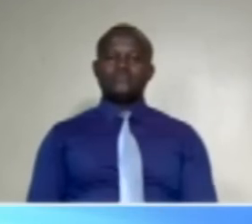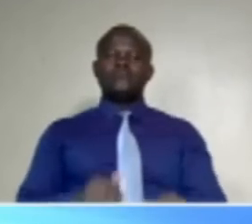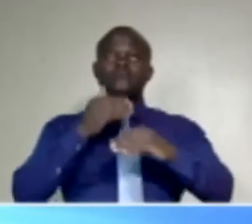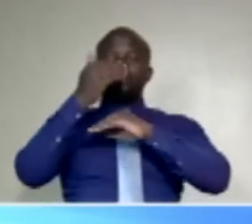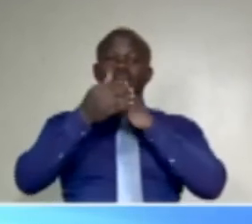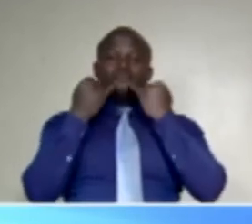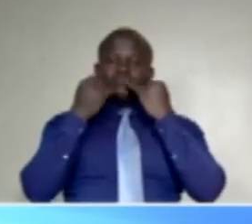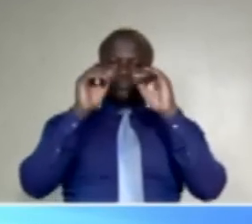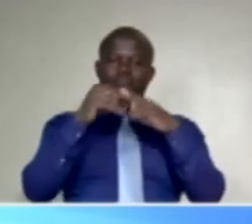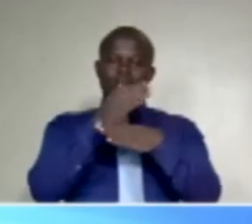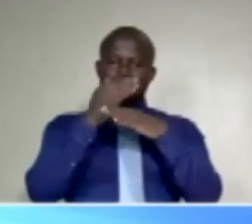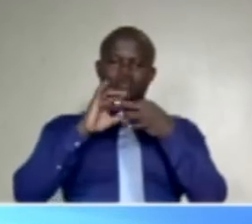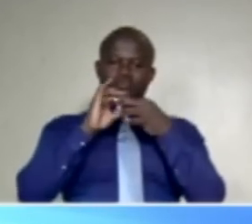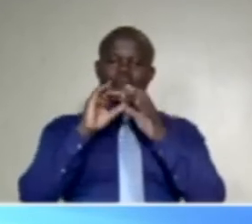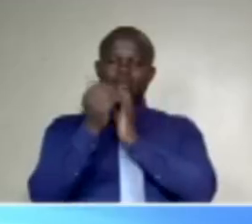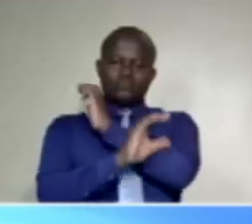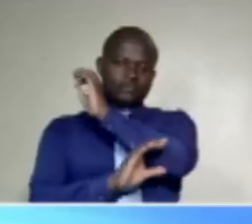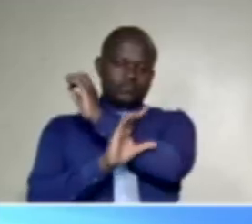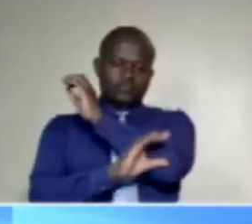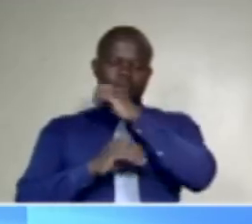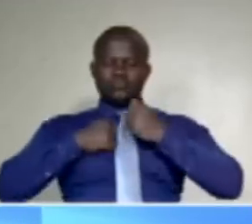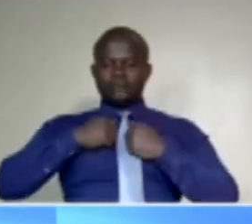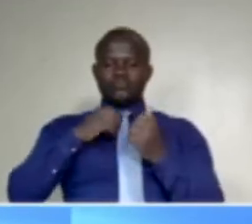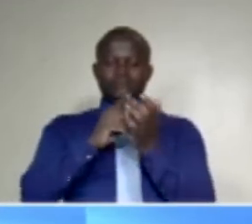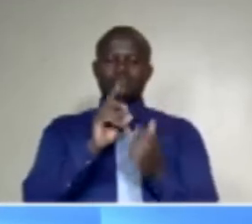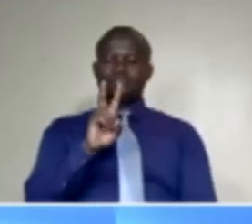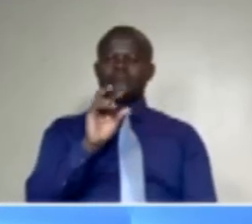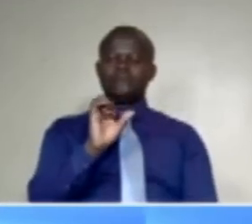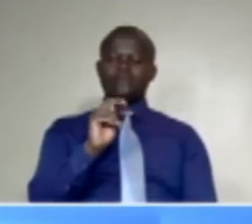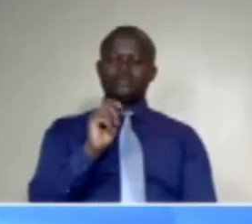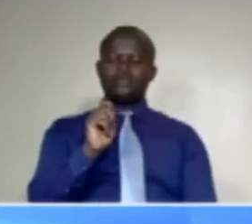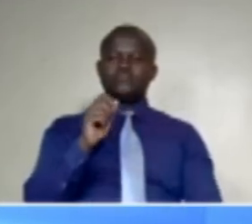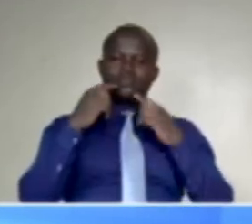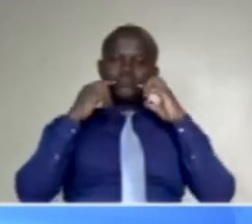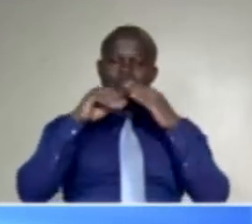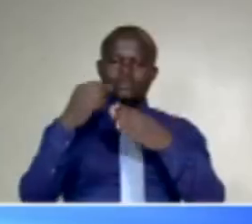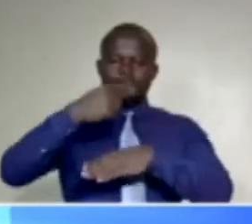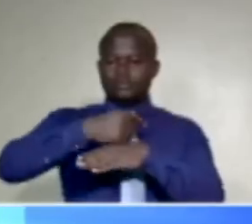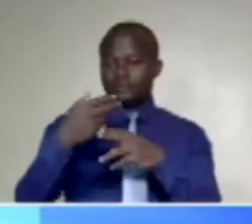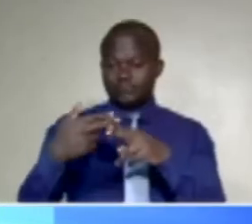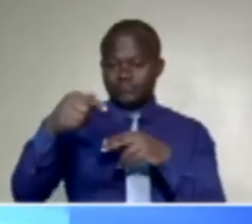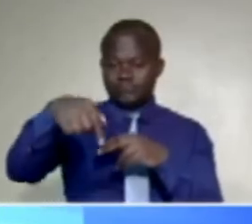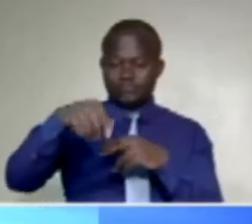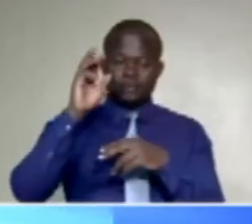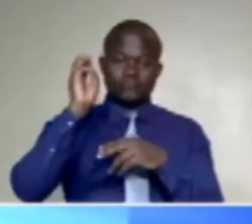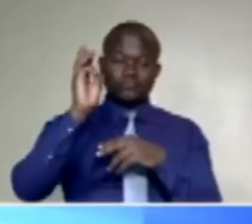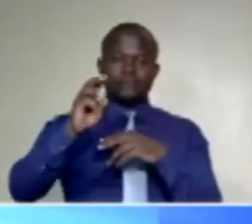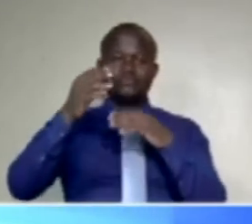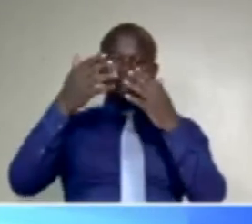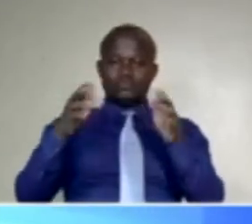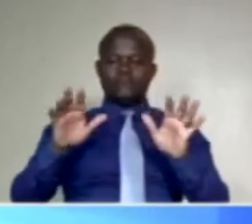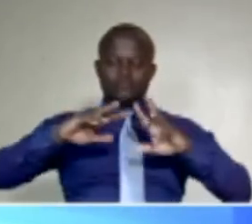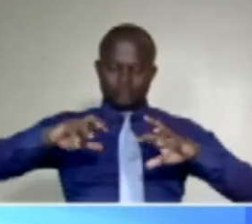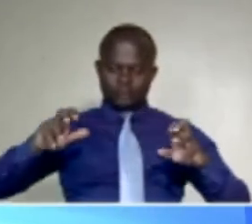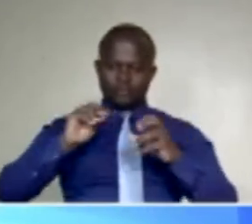Hanyuma tubabwire ko Minisitiri w'Ububanyi n'Amahanga w'u Rwanda Dr. Vincent Biruta avuga ko mu minsi ya vuba hazaba harangiye